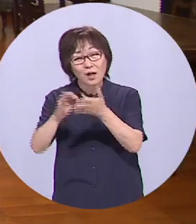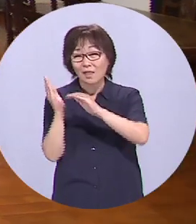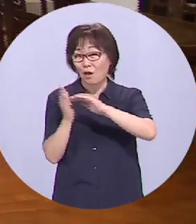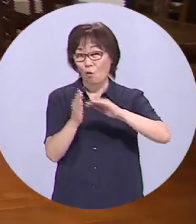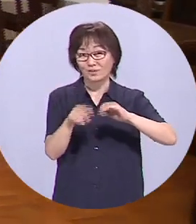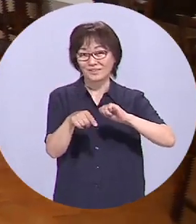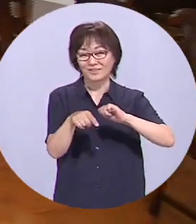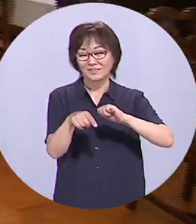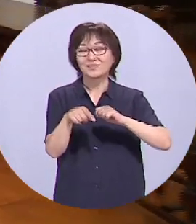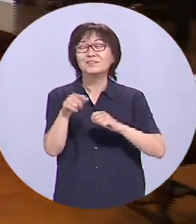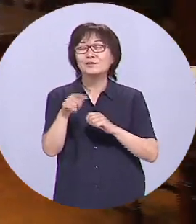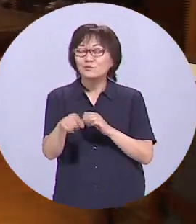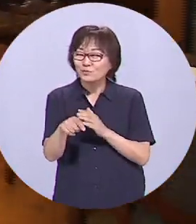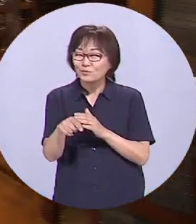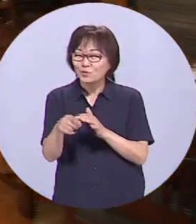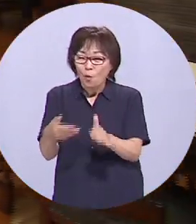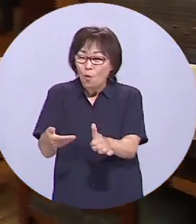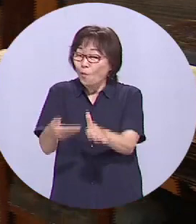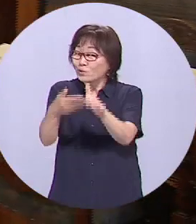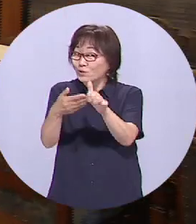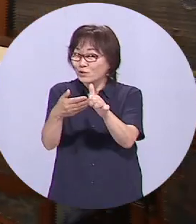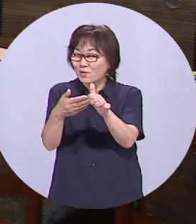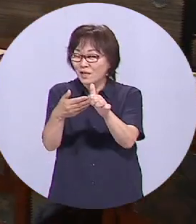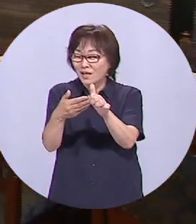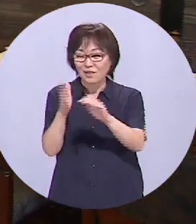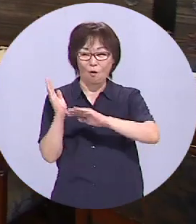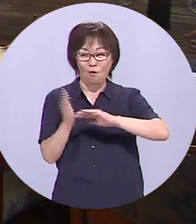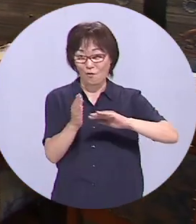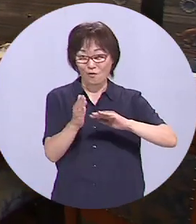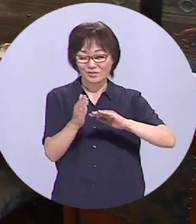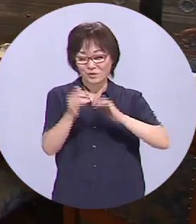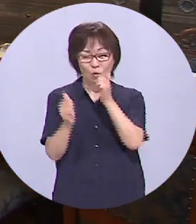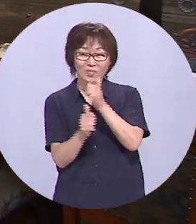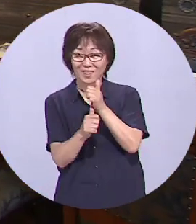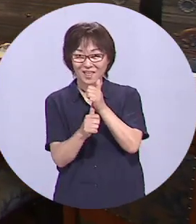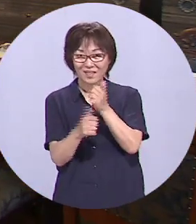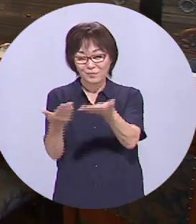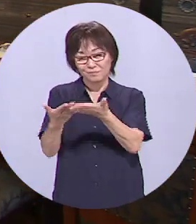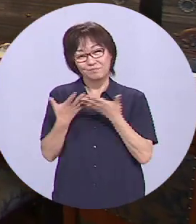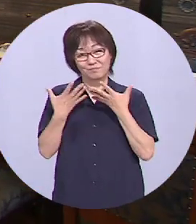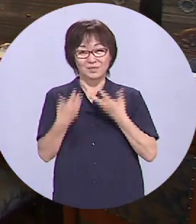シェフおすすめのお茶を使った料理とデザートを出していただきました。